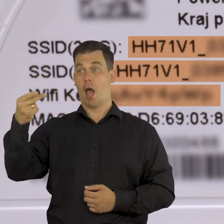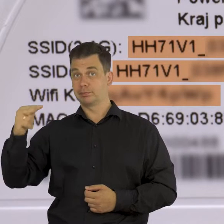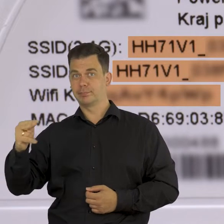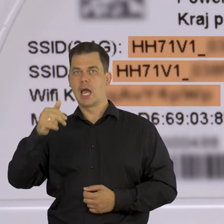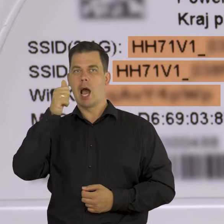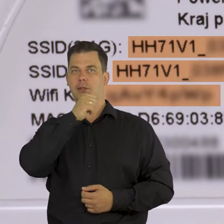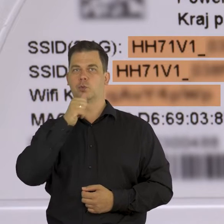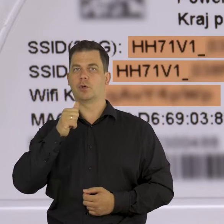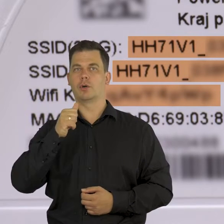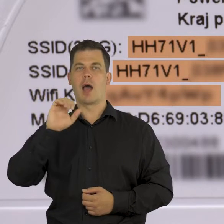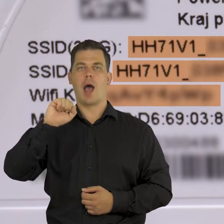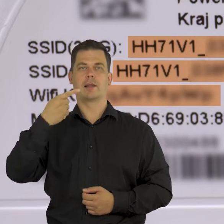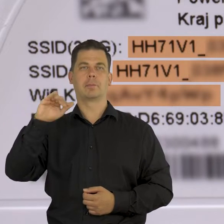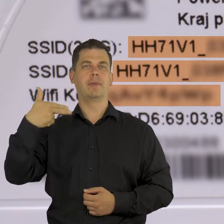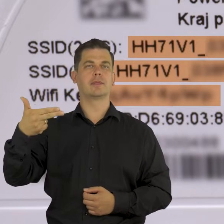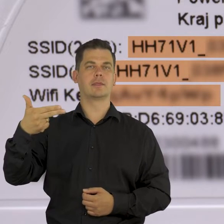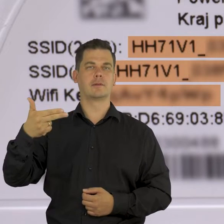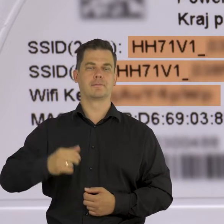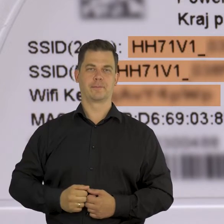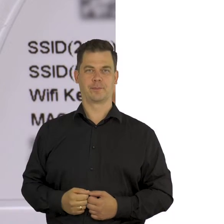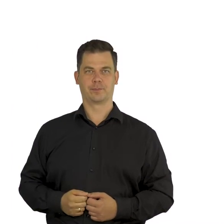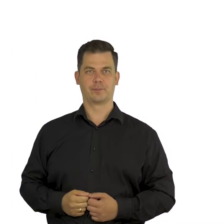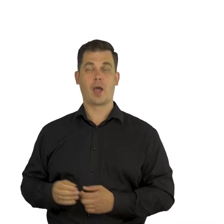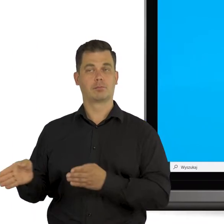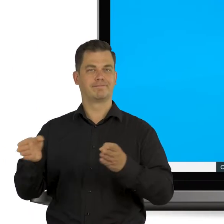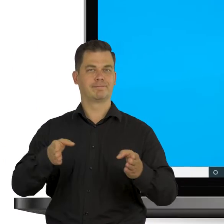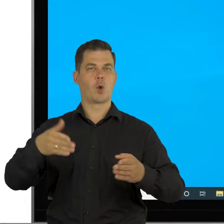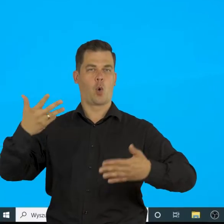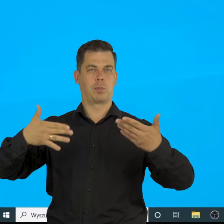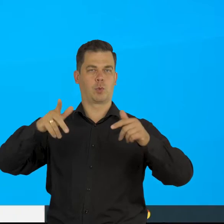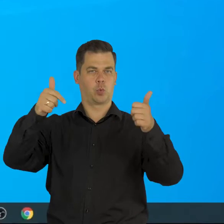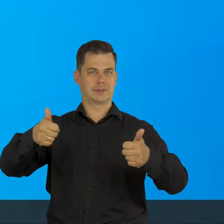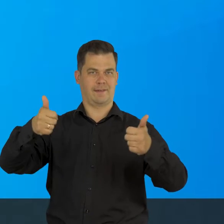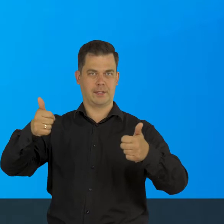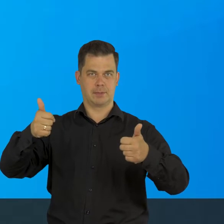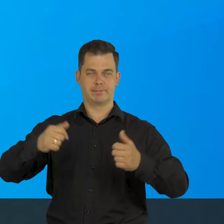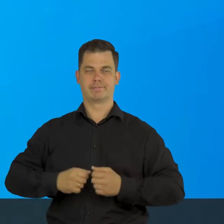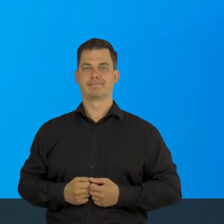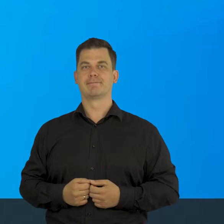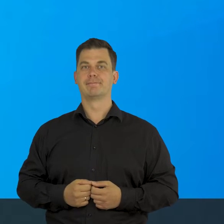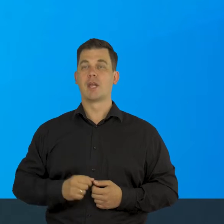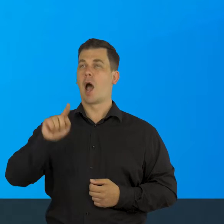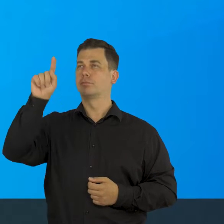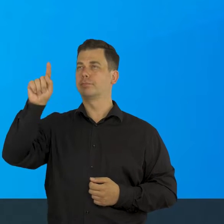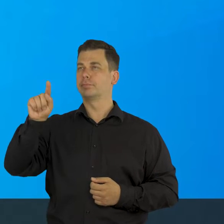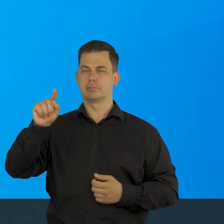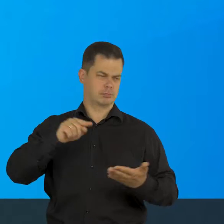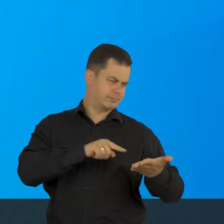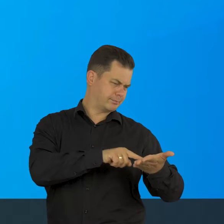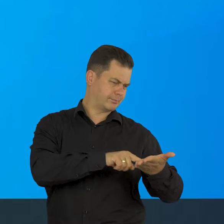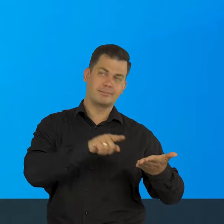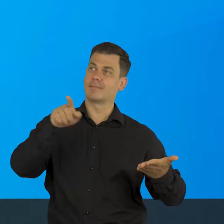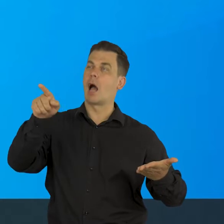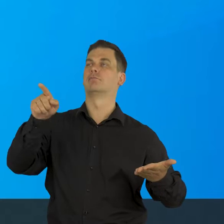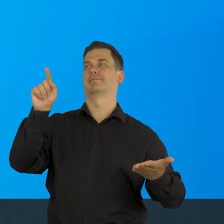i domyślne hasło logowania do panelu administracyjnego. Przejdźmy zatem do konfiguracji. Wybierz nazwę sieci